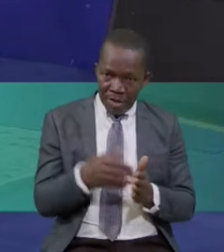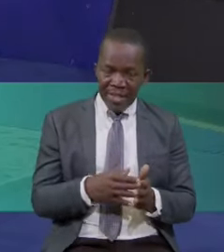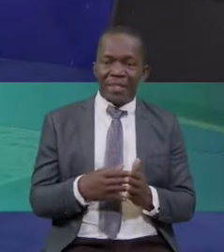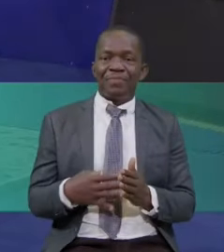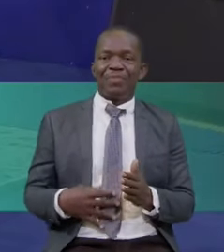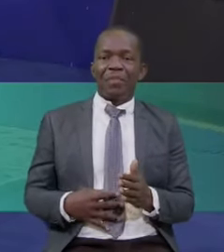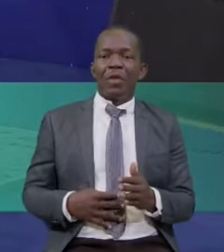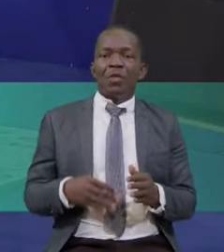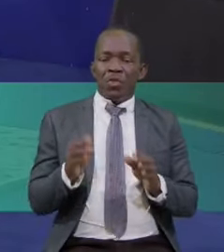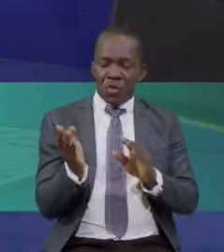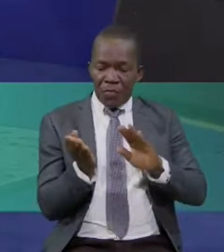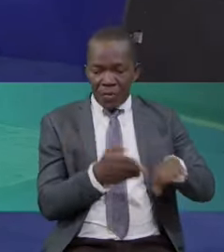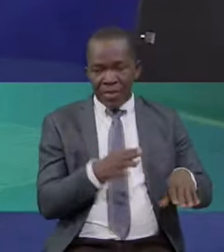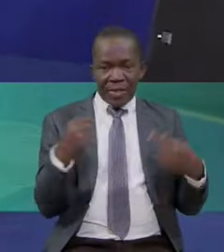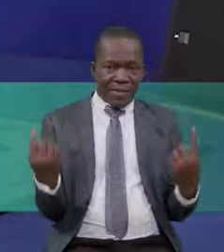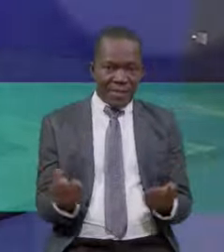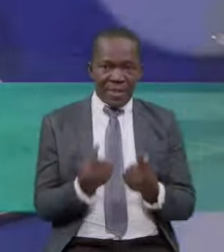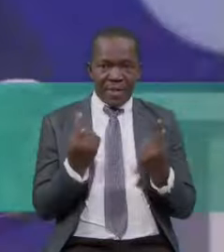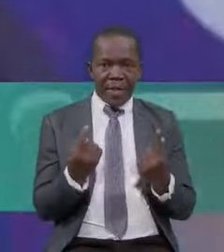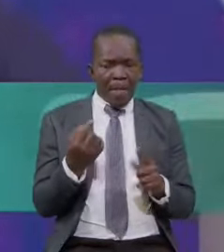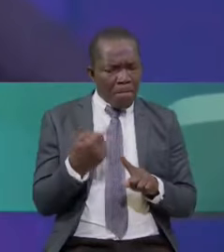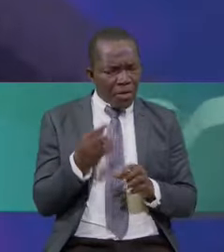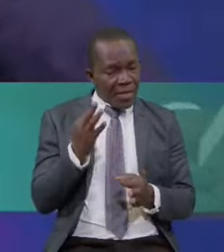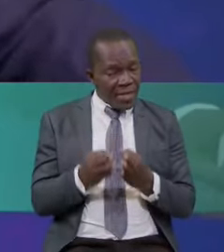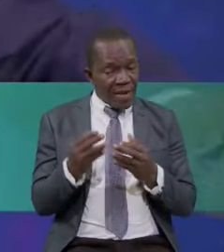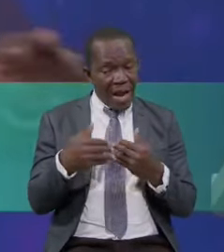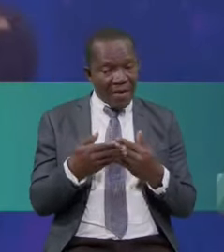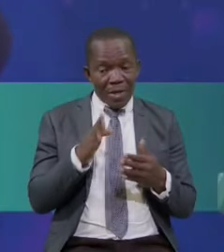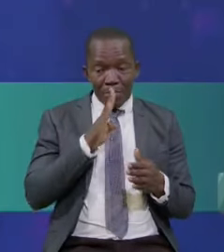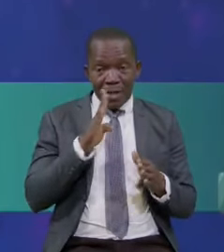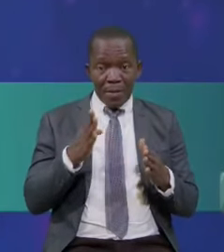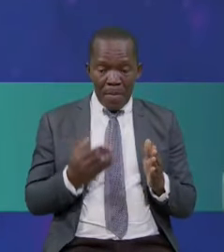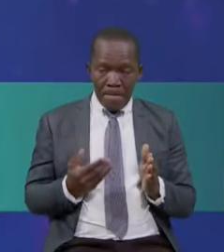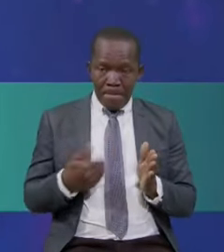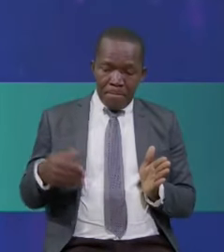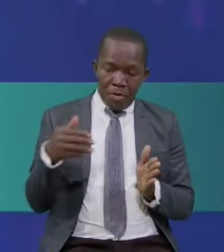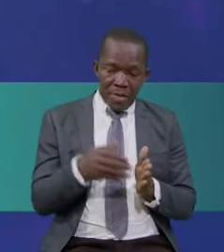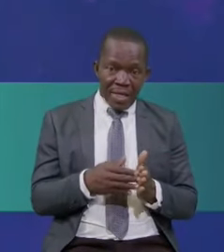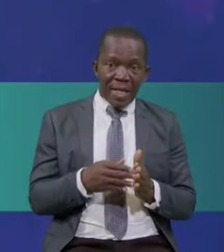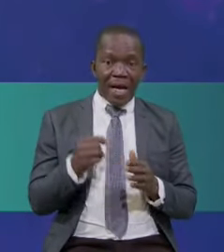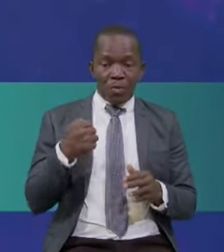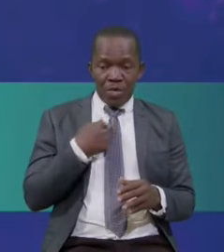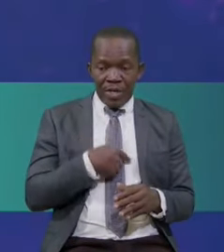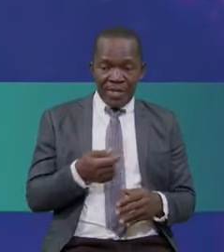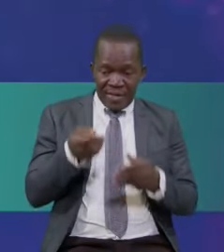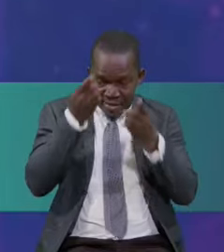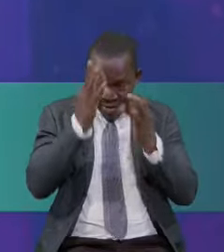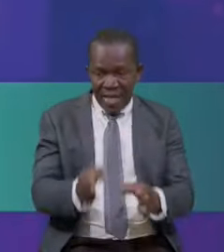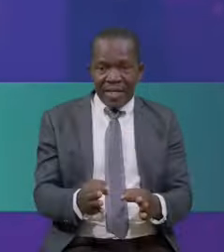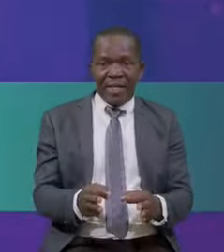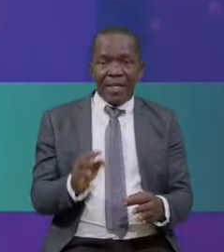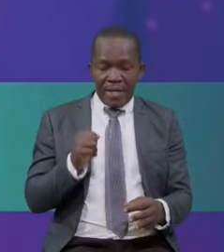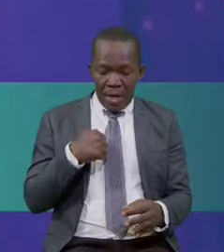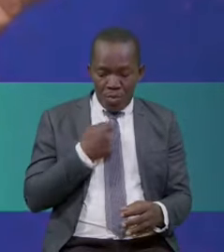ce sacrifice à néant si nous décidons que nous n'allons pas profiter des profits de ce sacrifice si nous pêchons